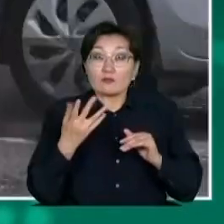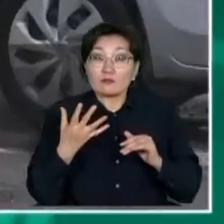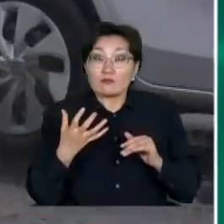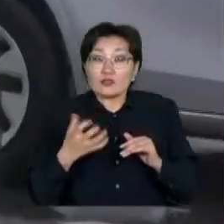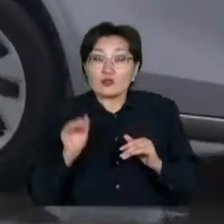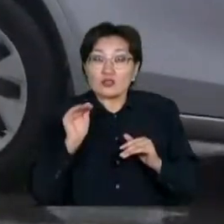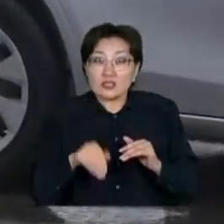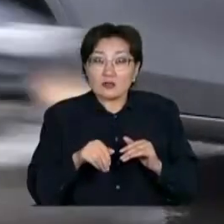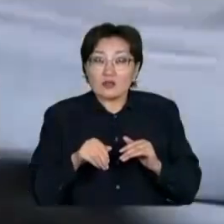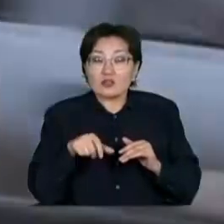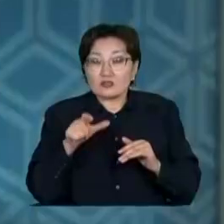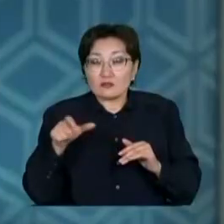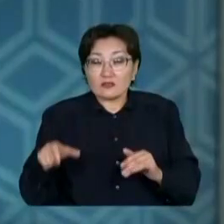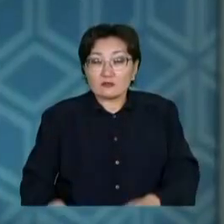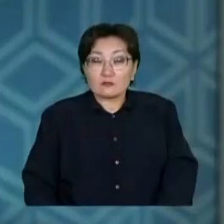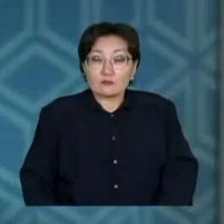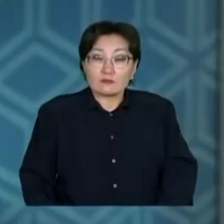человек.